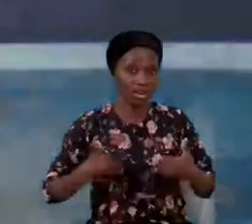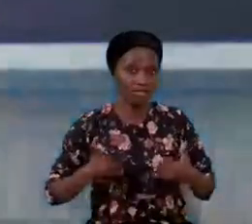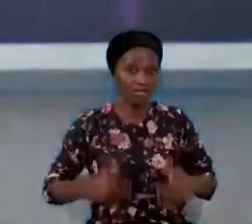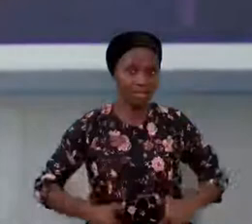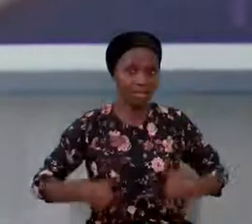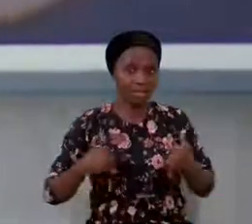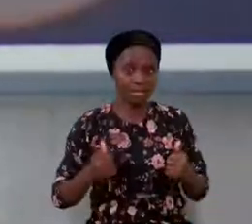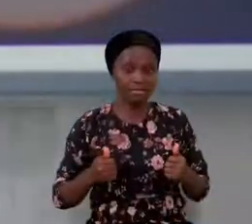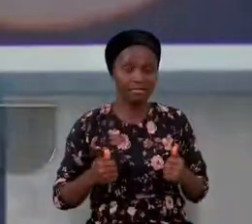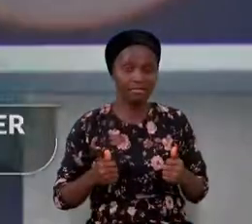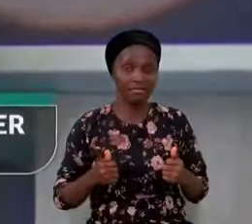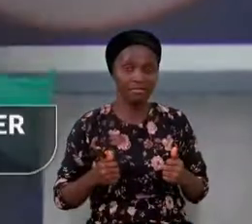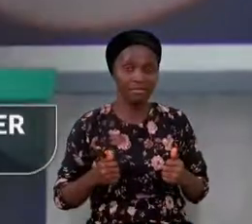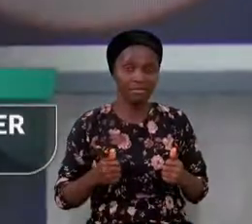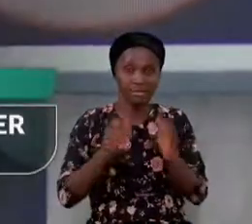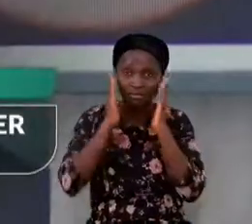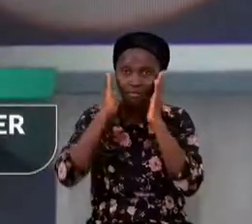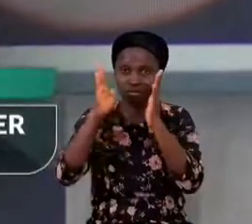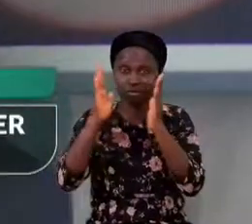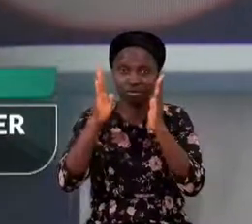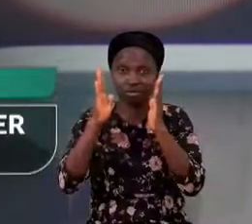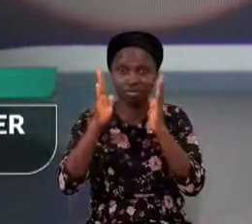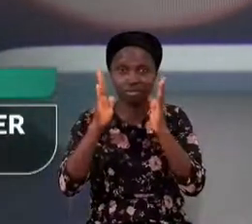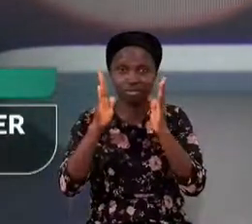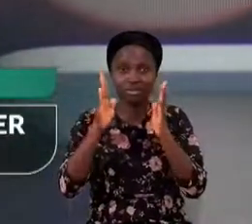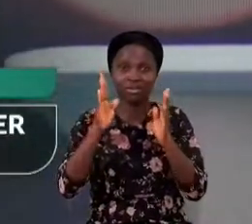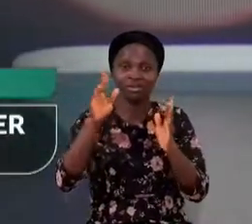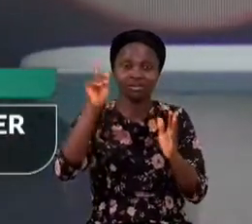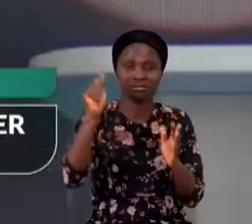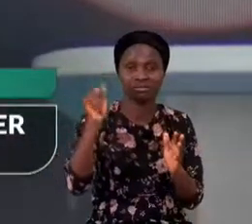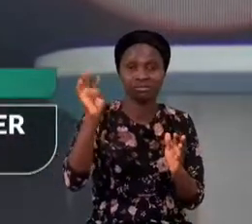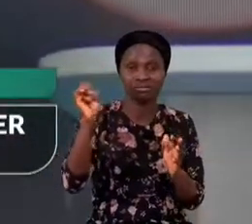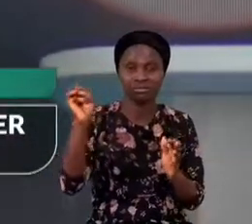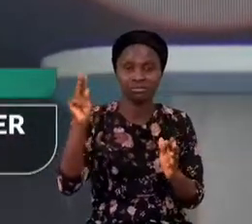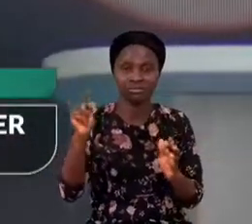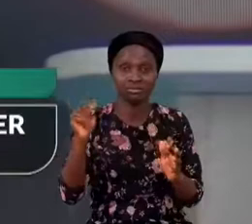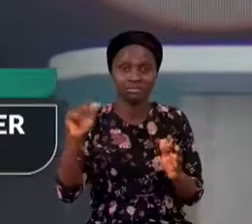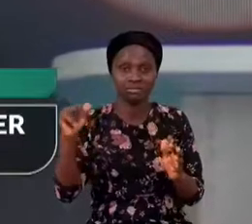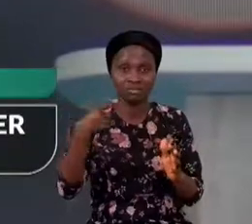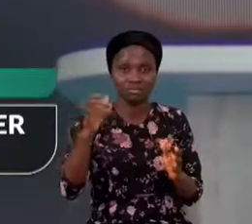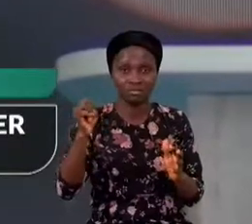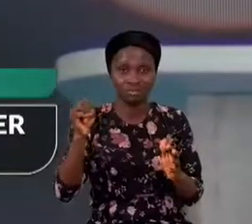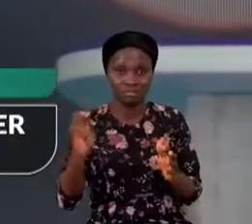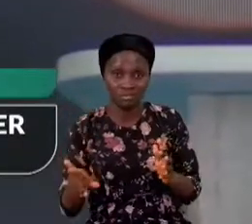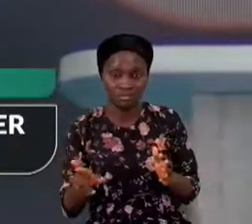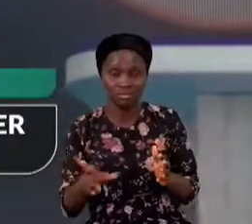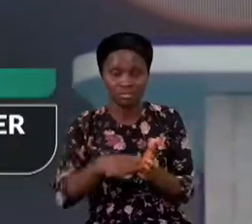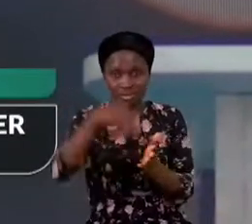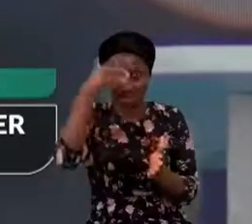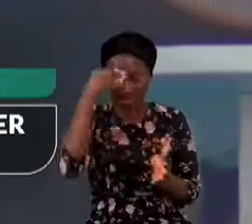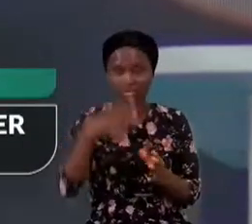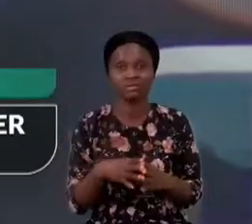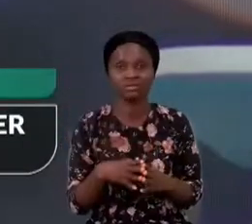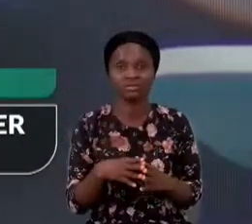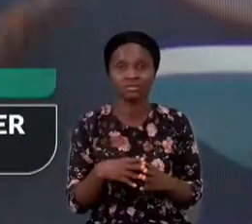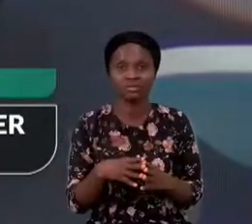point, les élèves éminents. Je veux parler de ceux qui prendront la relève